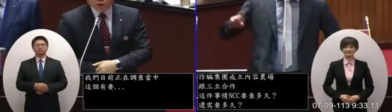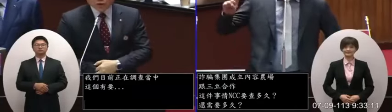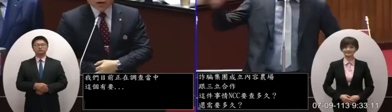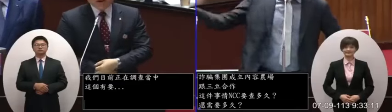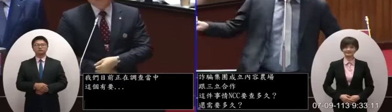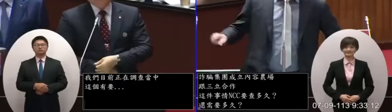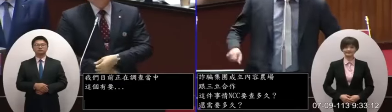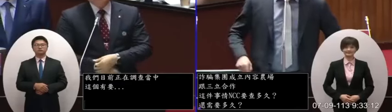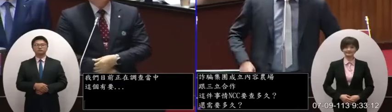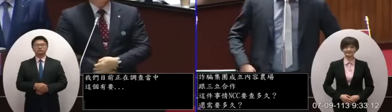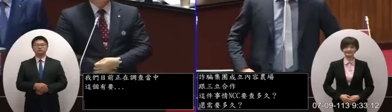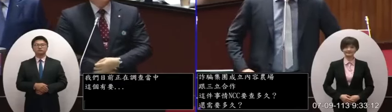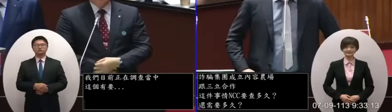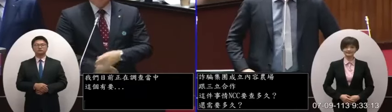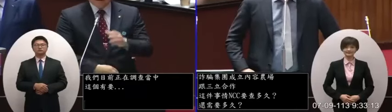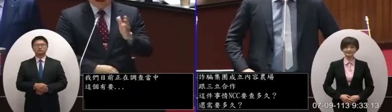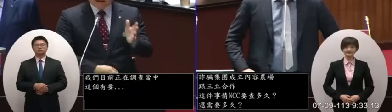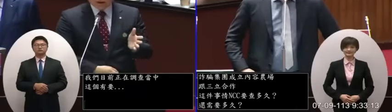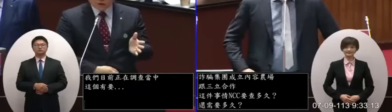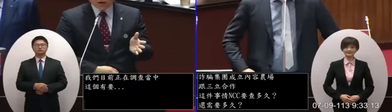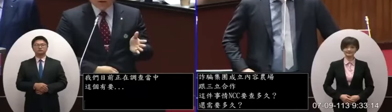所以要吃下一届的锅吗？